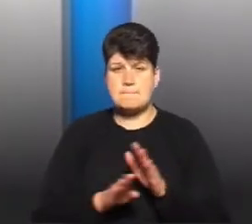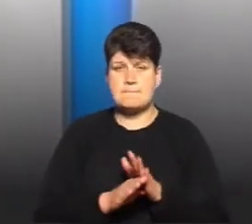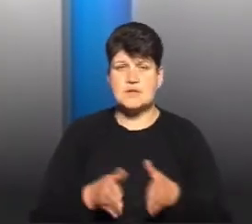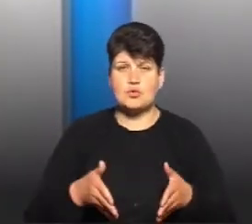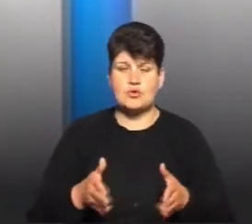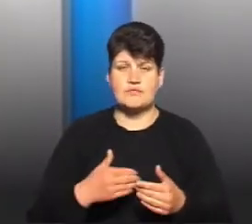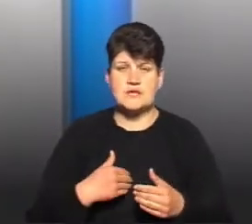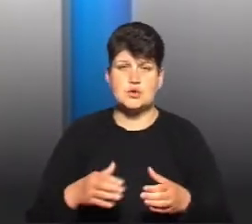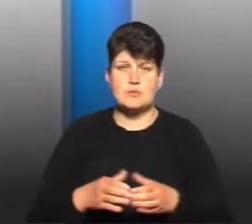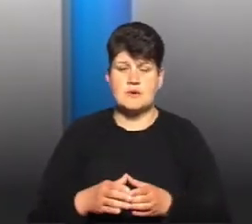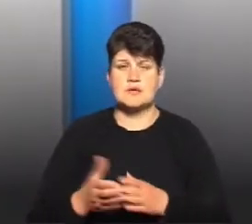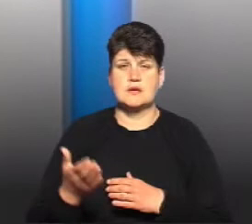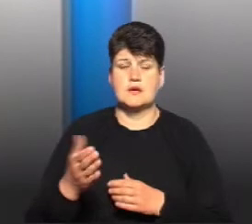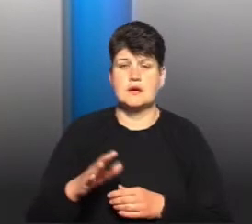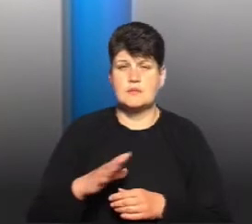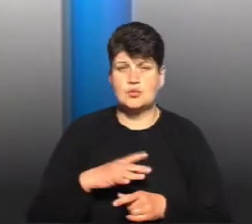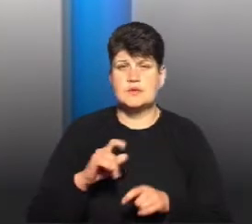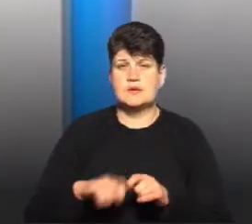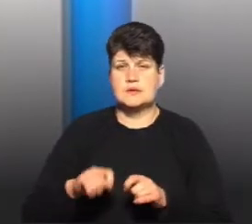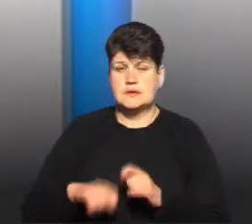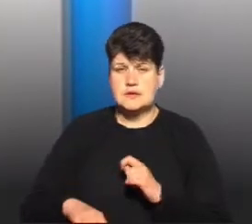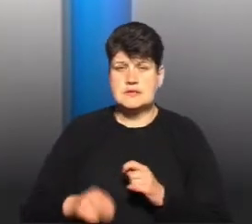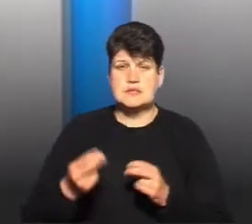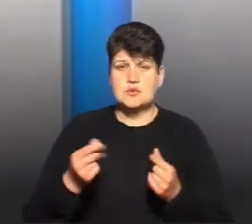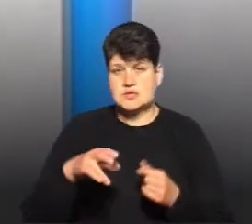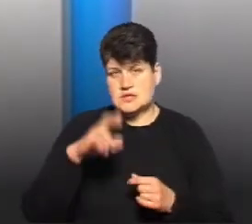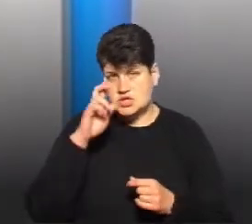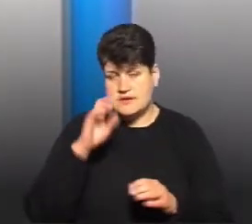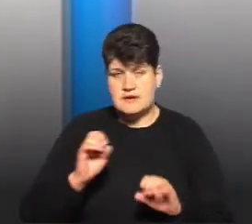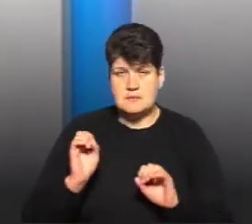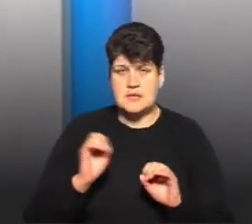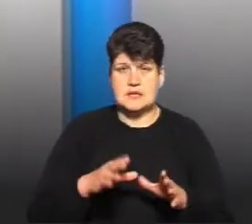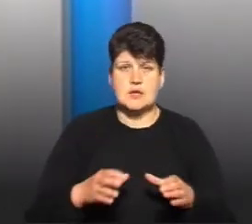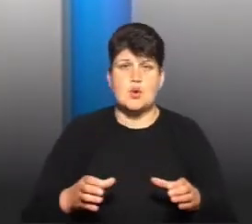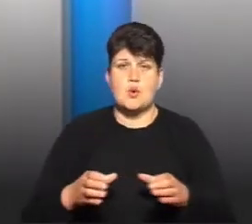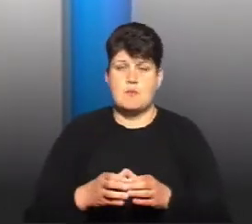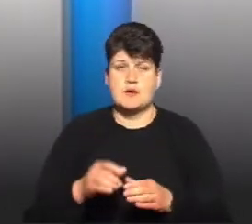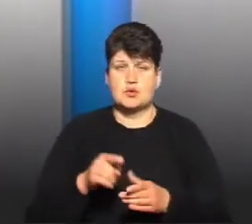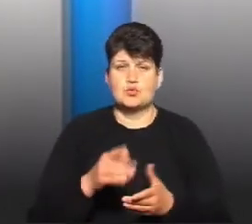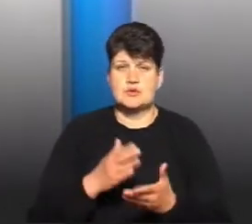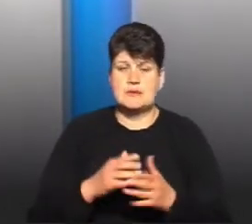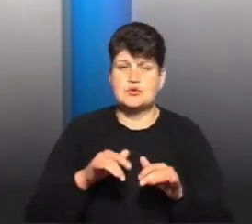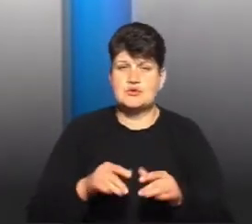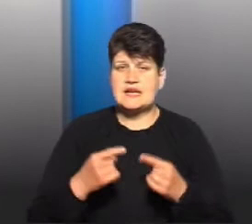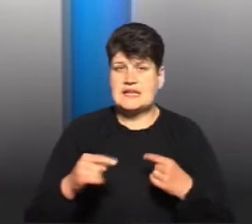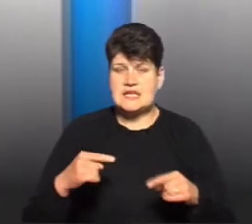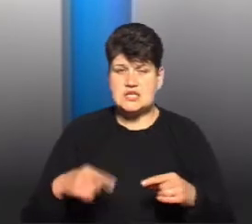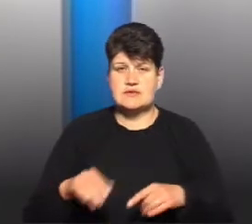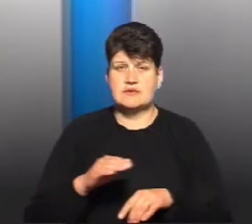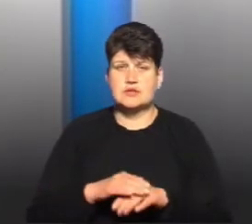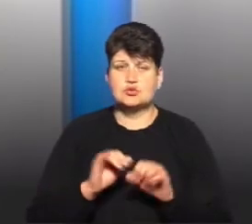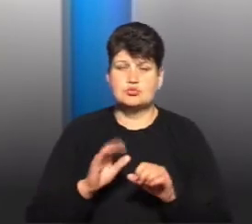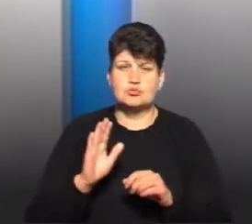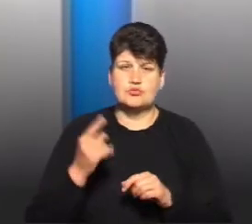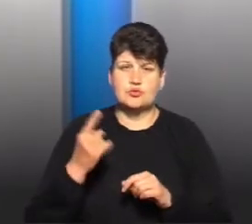час проінвентаризовані за кошти держави і передані громаді. Угу. Тут є процедура інша, тому що фактично може бути в одному масиві